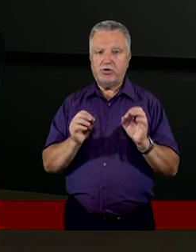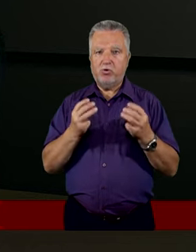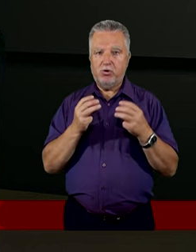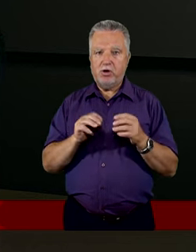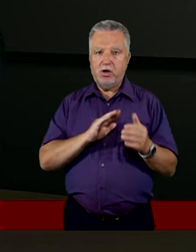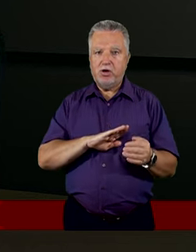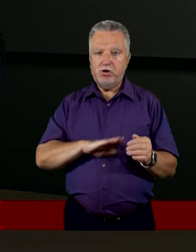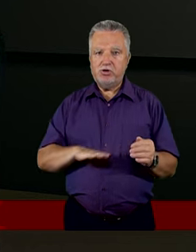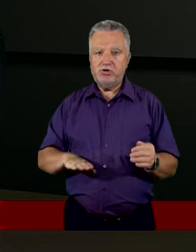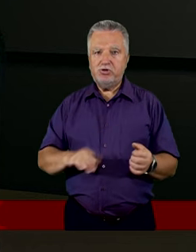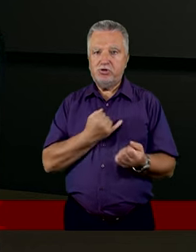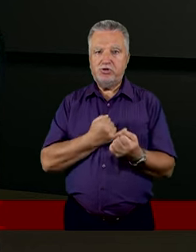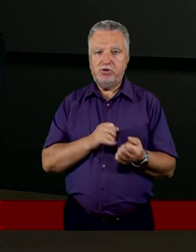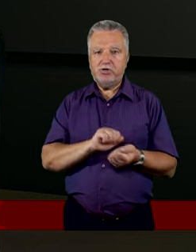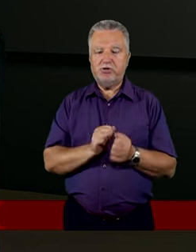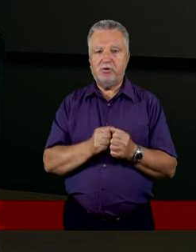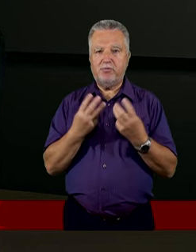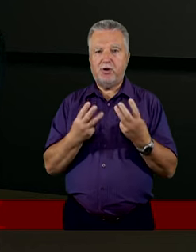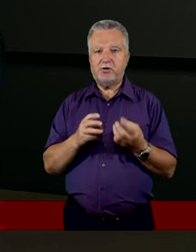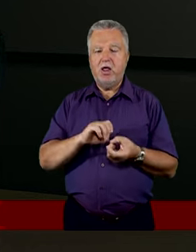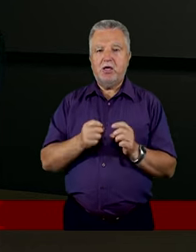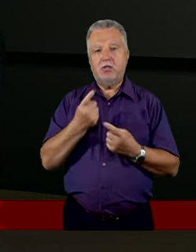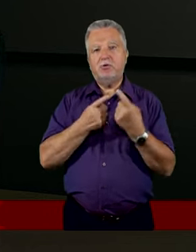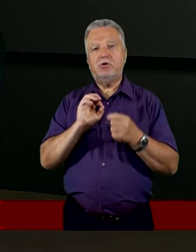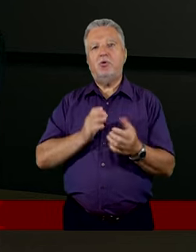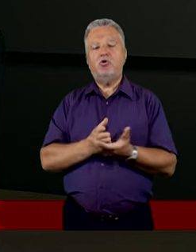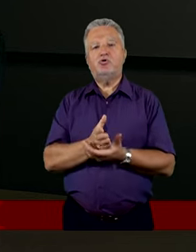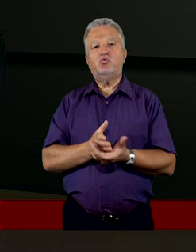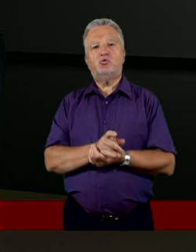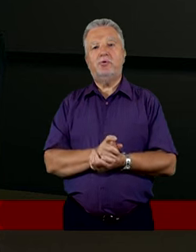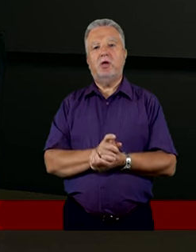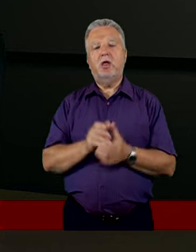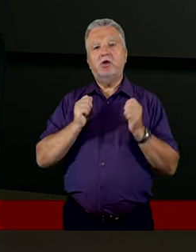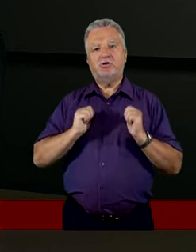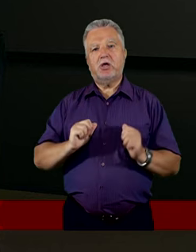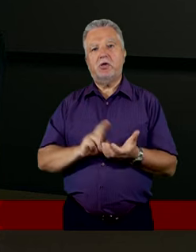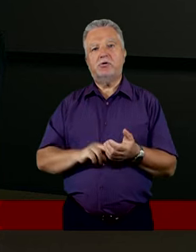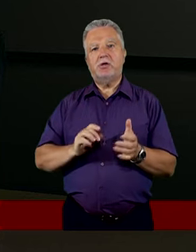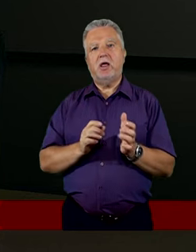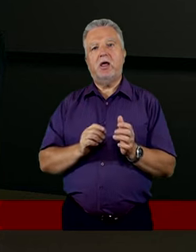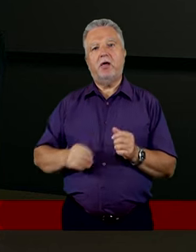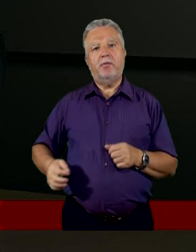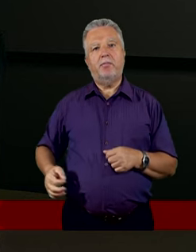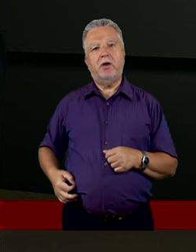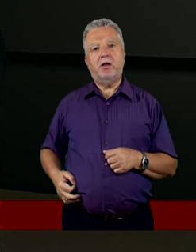bardzo ważne. No i gdy tak myślimy o tej służbie, czekając na